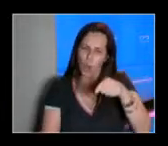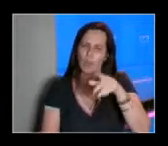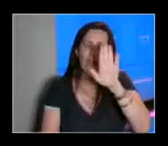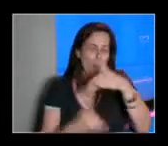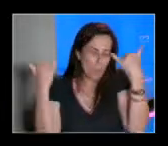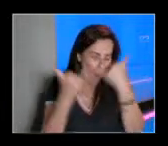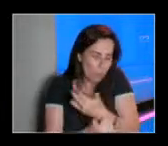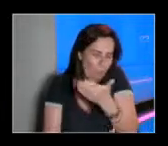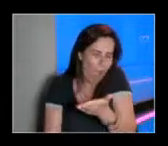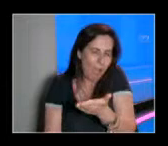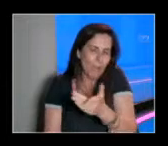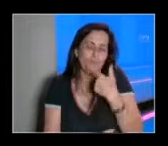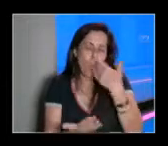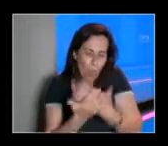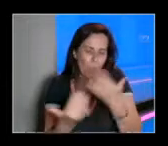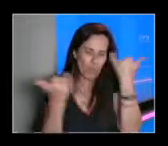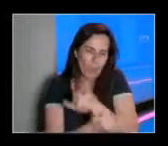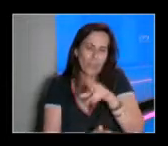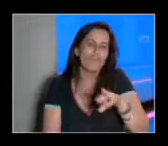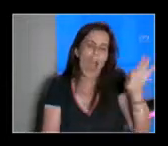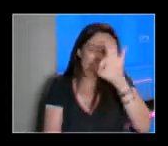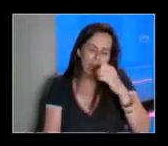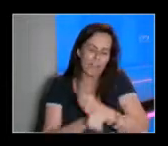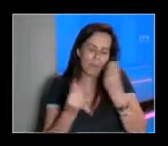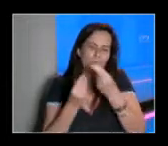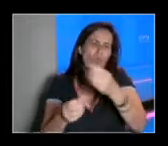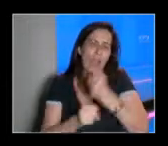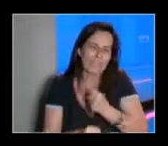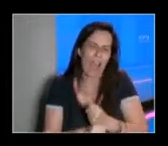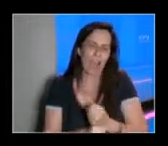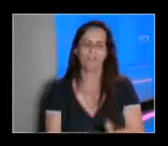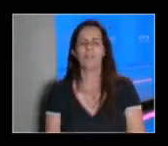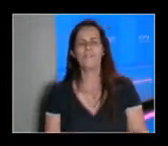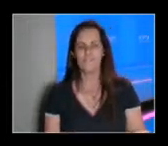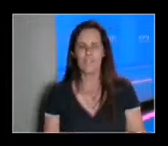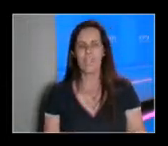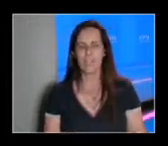אם הוא טעב, הוא מול הודעה שהוא טעה, יש עדיין זכויות עבר,